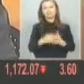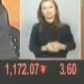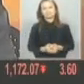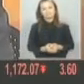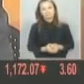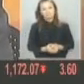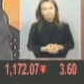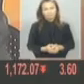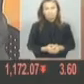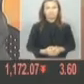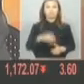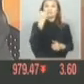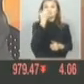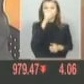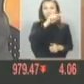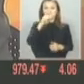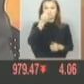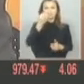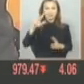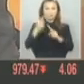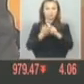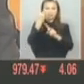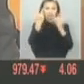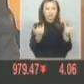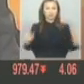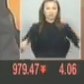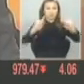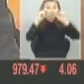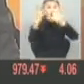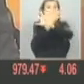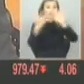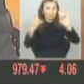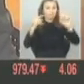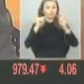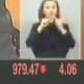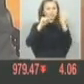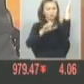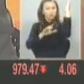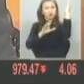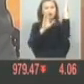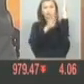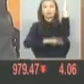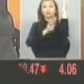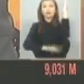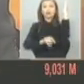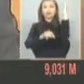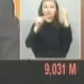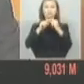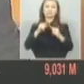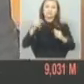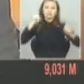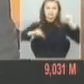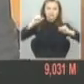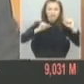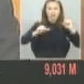ในวันที่10ถึง13กุมภาพันธ์นะคะกระทรวงวัฒนธรรมและหน่วยงานในจังหวัดพัทลุงจะจัดงานเมืองลุงโลกที่บริเวณเขตห้ามล่า